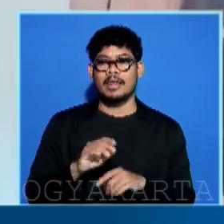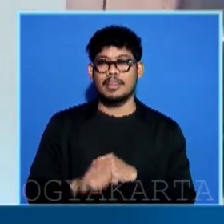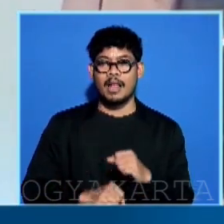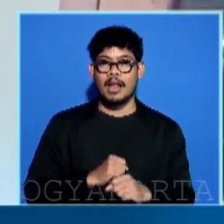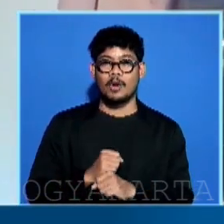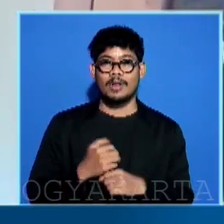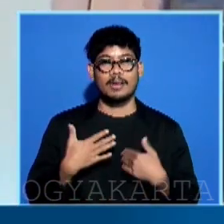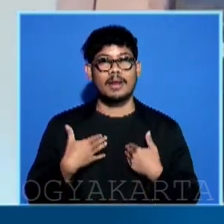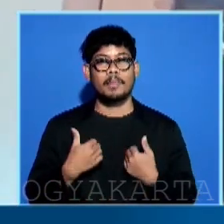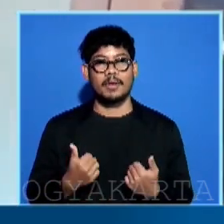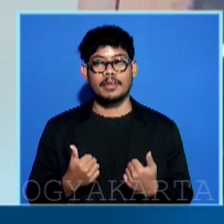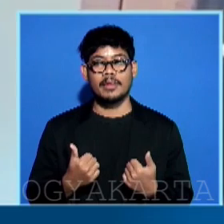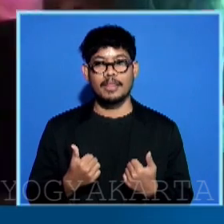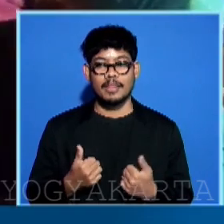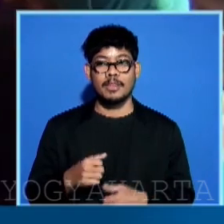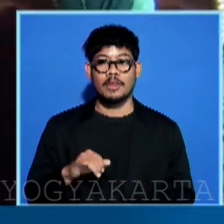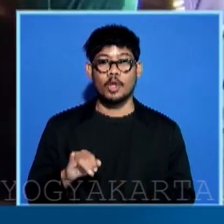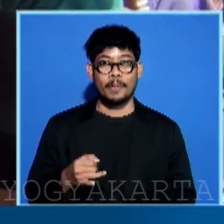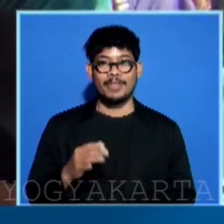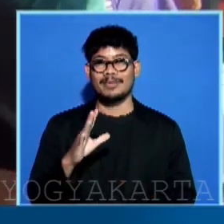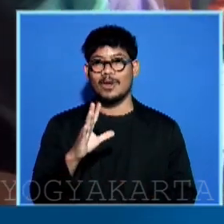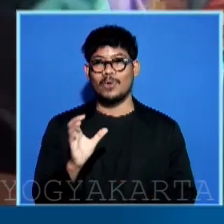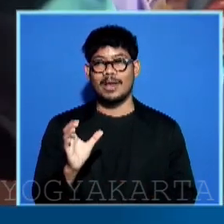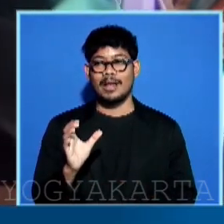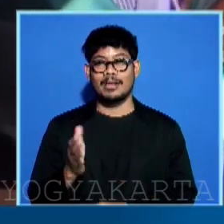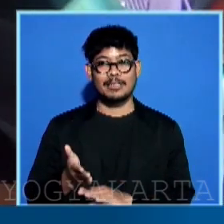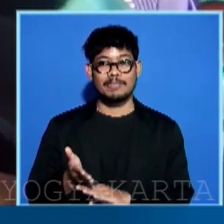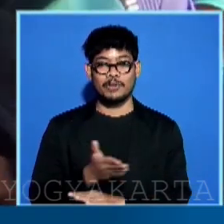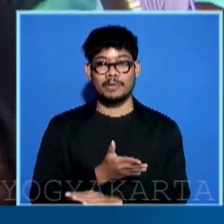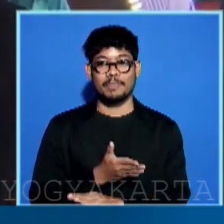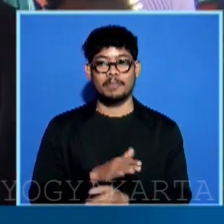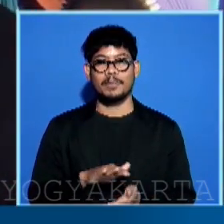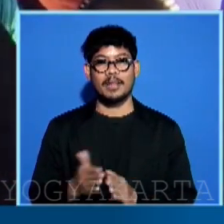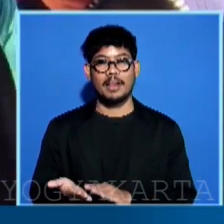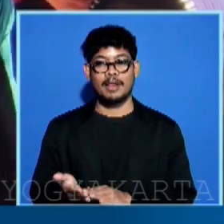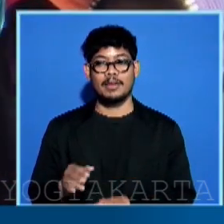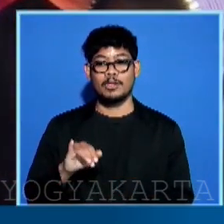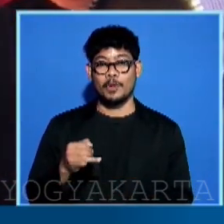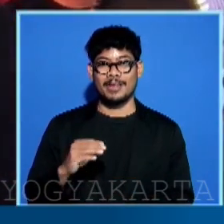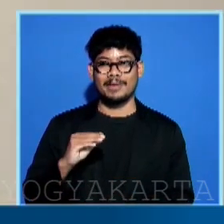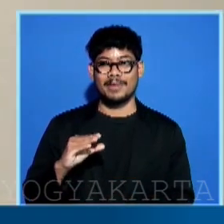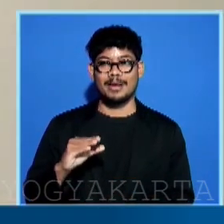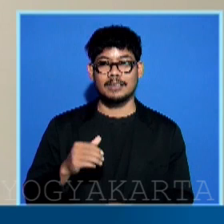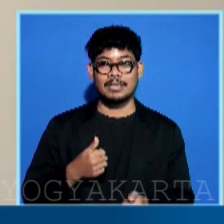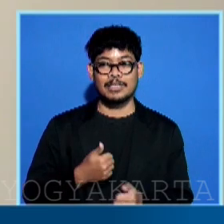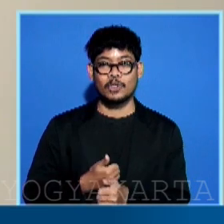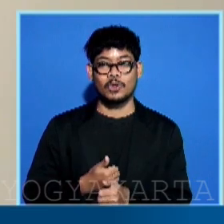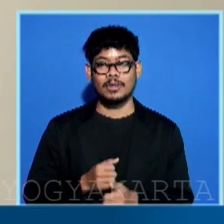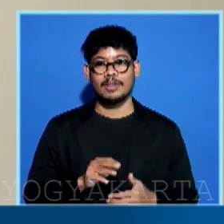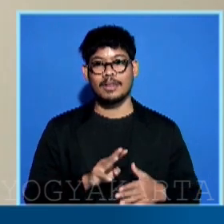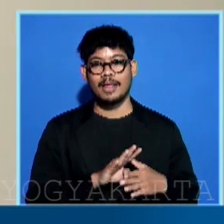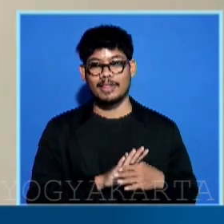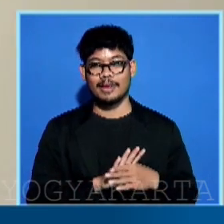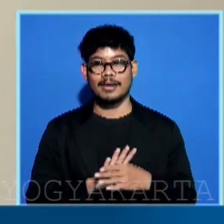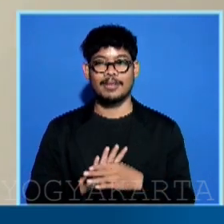maut tersebut pada Jumat sore. Sebelum kejadian, pada Jumat paginya, Harsoyo turut mengantarkan Mas Hudi Mujito